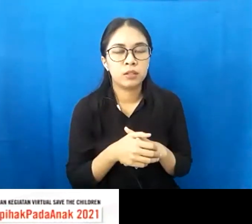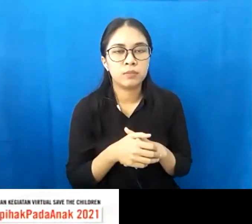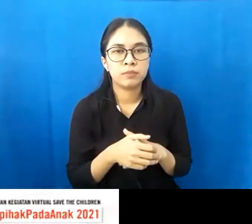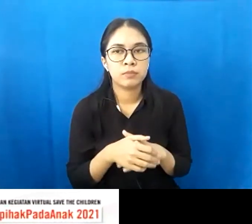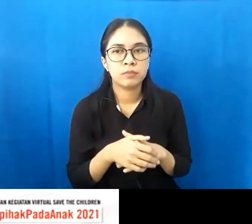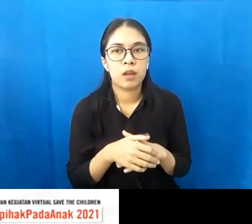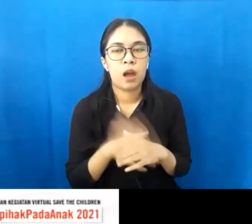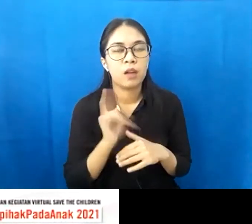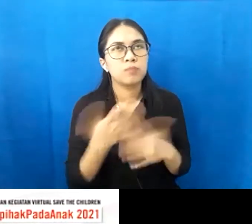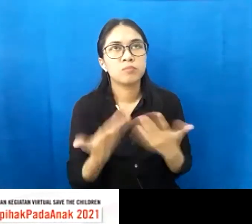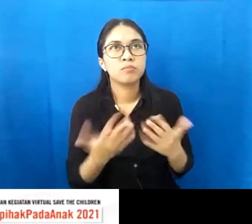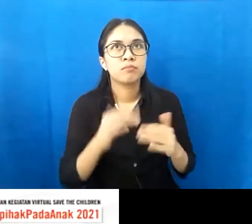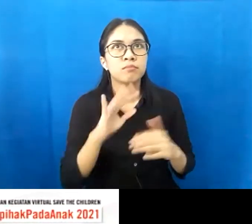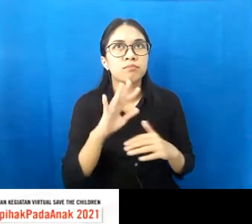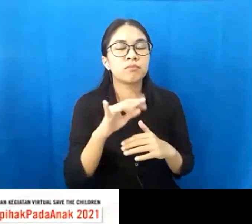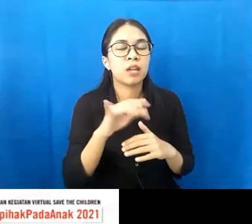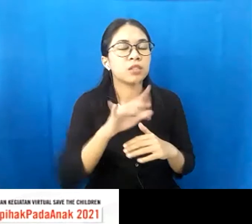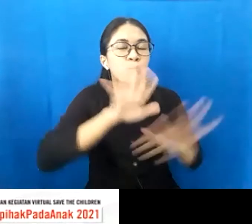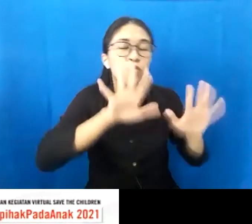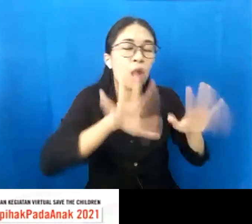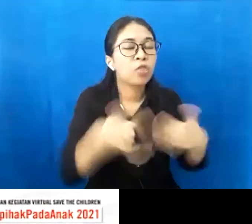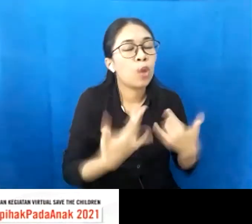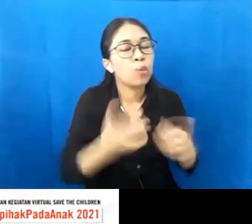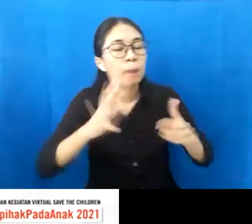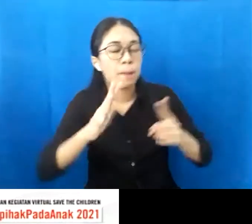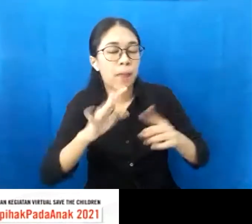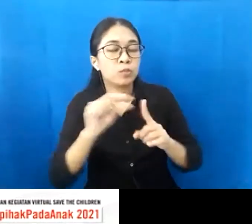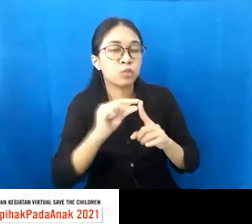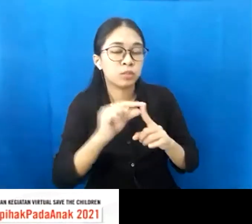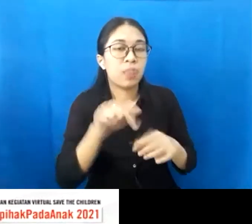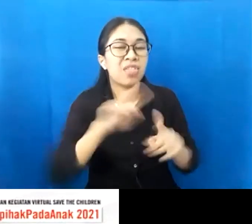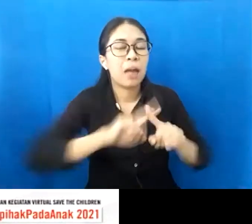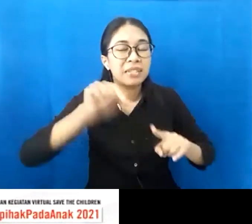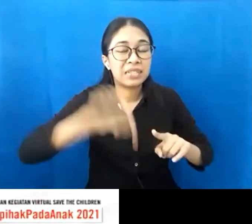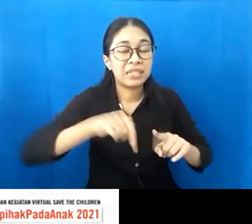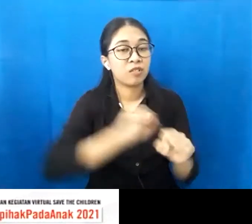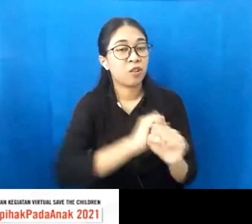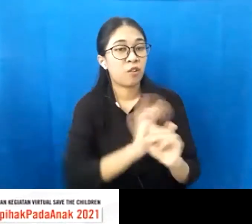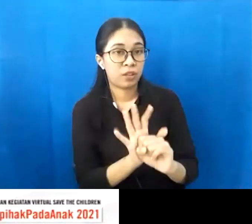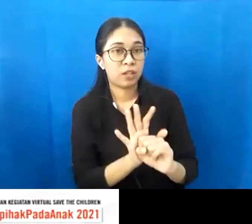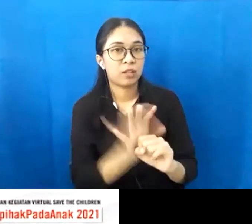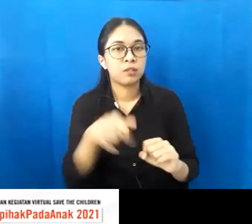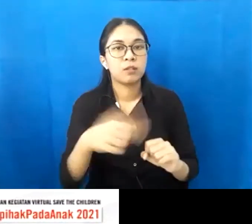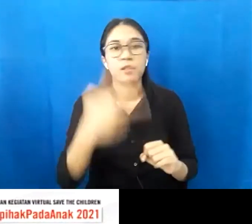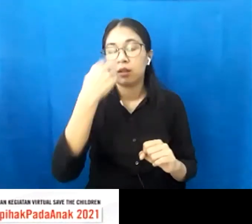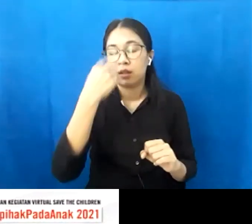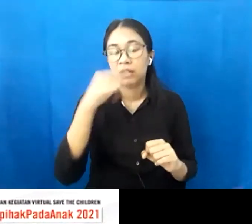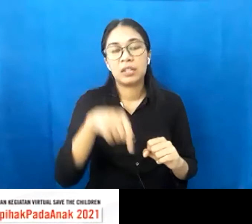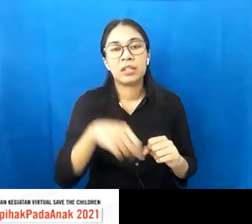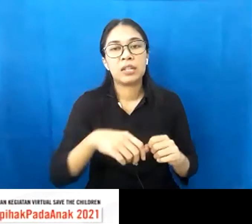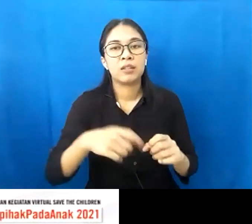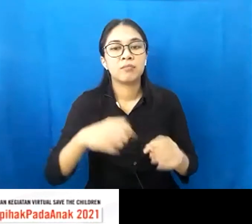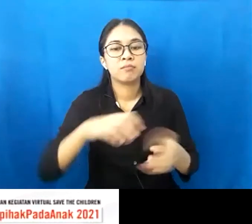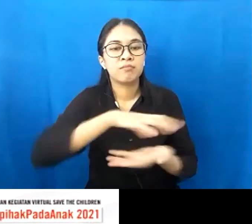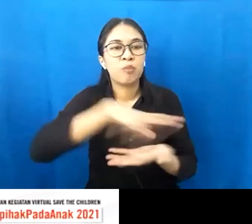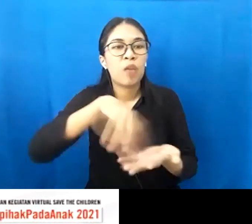10 atau 15 puskesmas. Tapi karena masa pandemi COVID, Bandung termasuk zona merah,